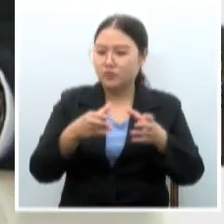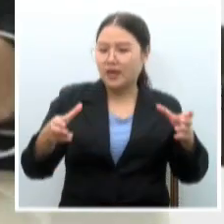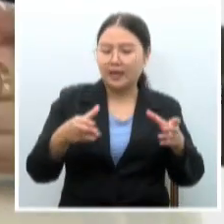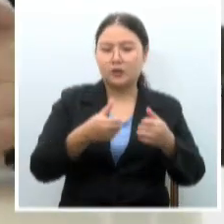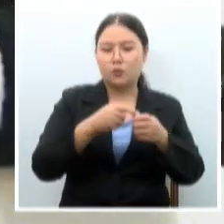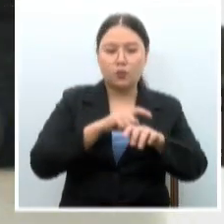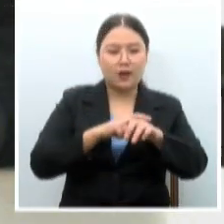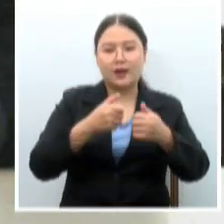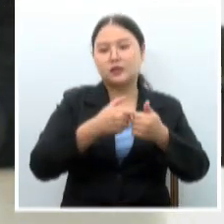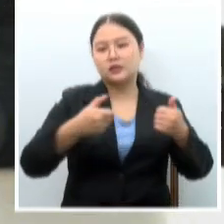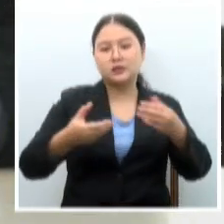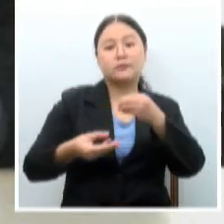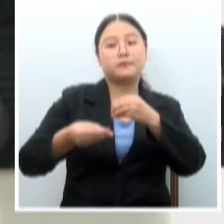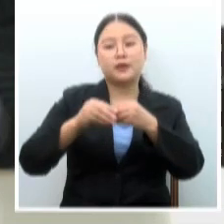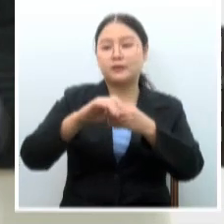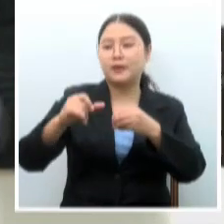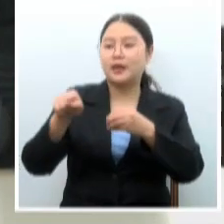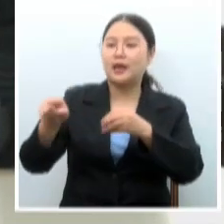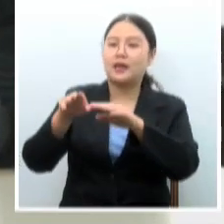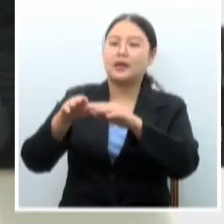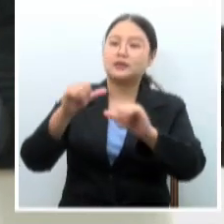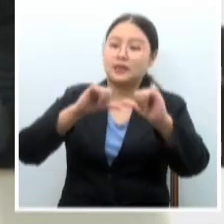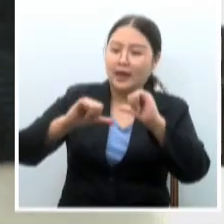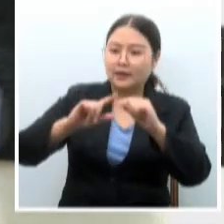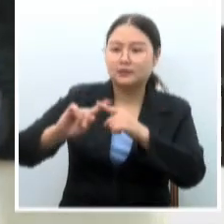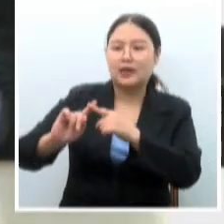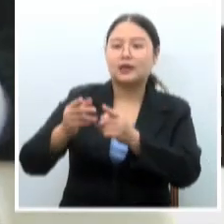มีผู้ชมจากข้างนอกเข้ามาด้วยจัดในคอนเสิร์ตฮอลล์ที่ใหญ่ขึ้น